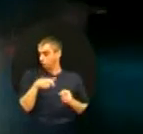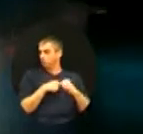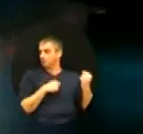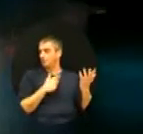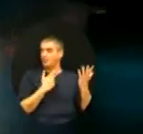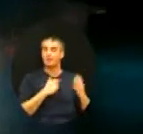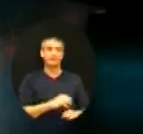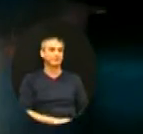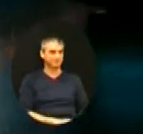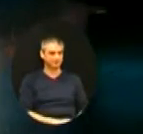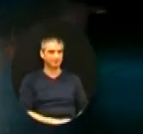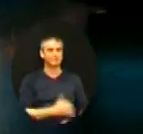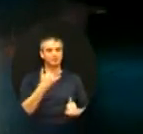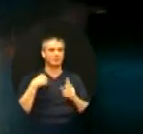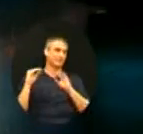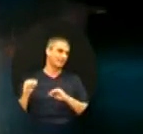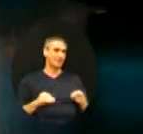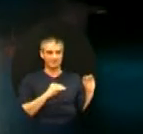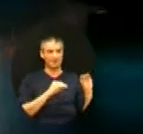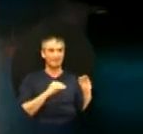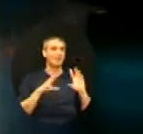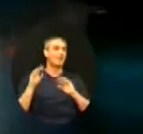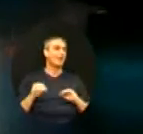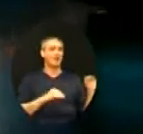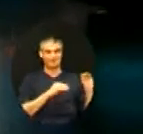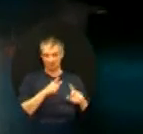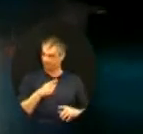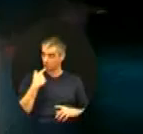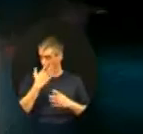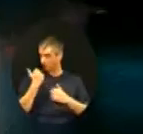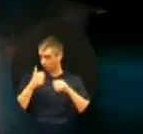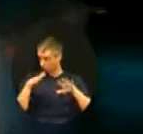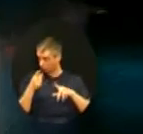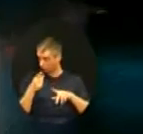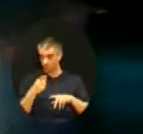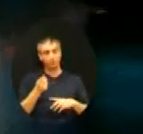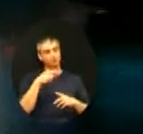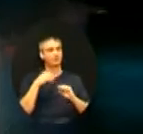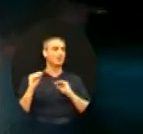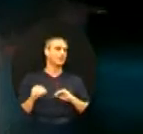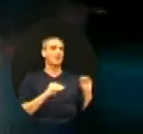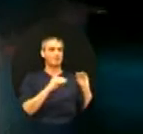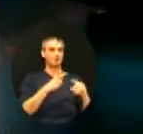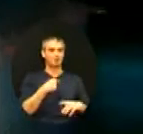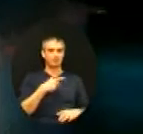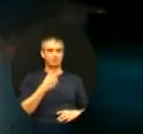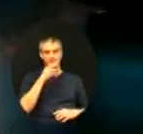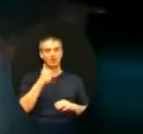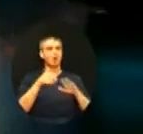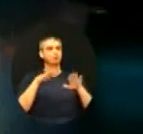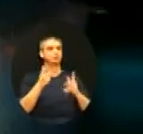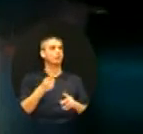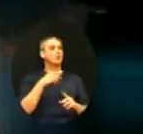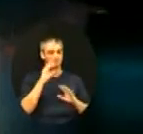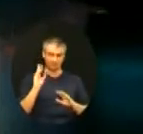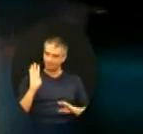החוק. תודה. ועכשיו נעבור. ועכשיו נעבור. יפה. תודה רבה. דוד ביטן. דוד